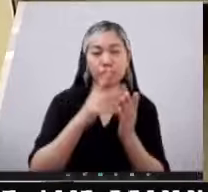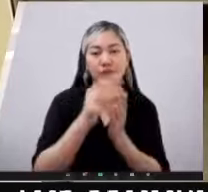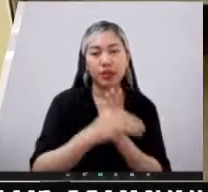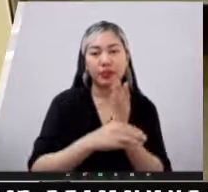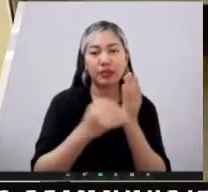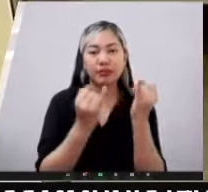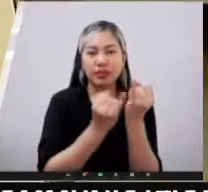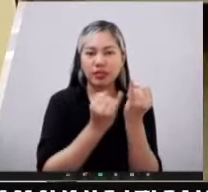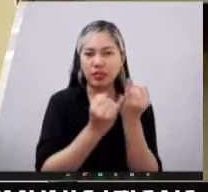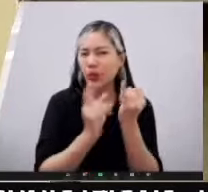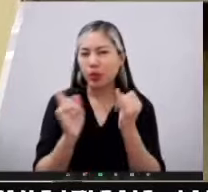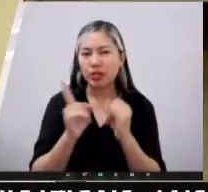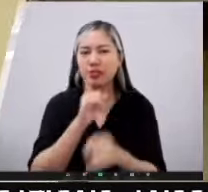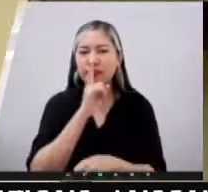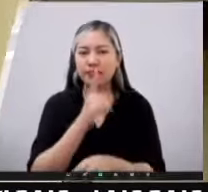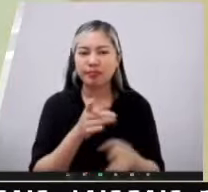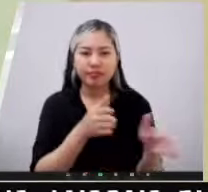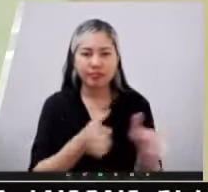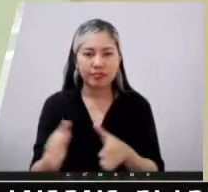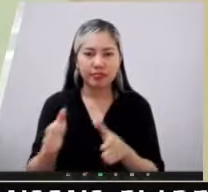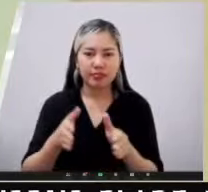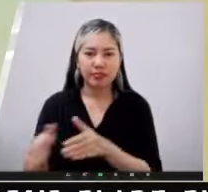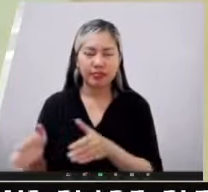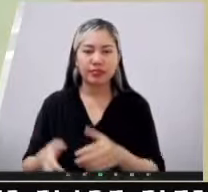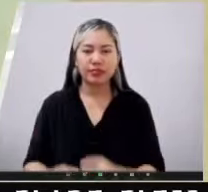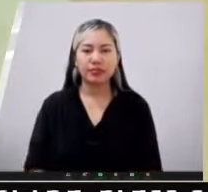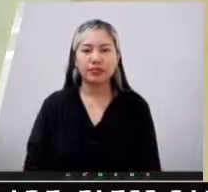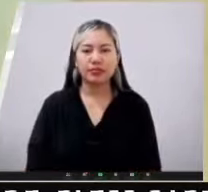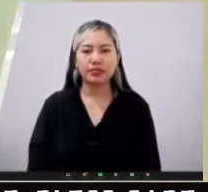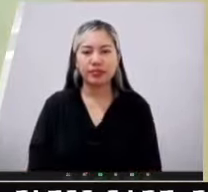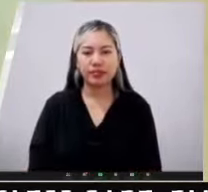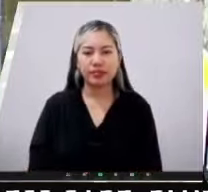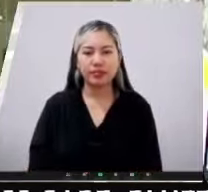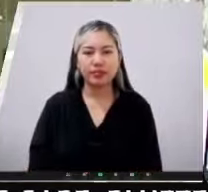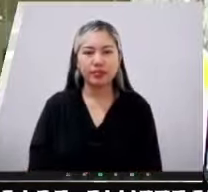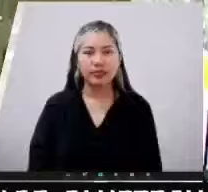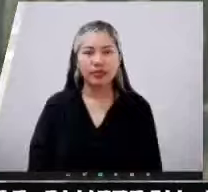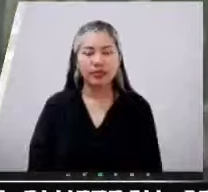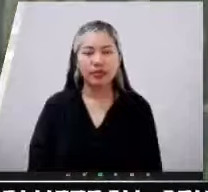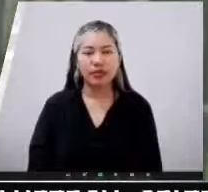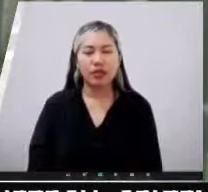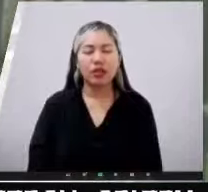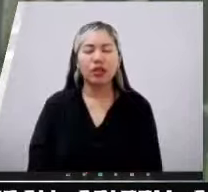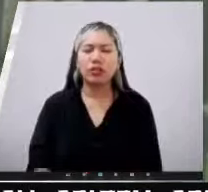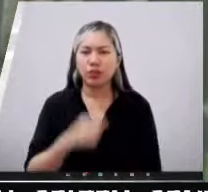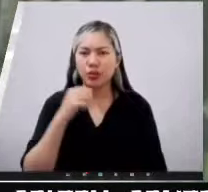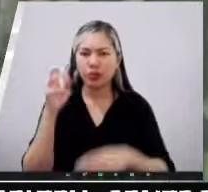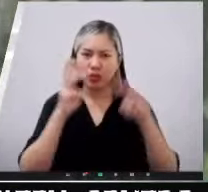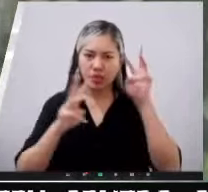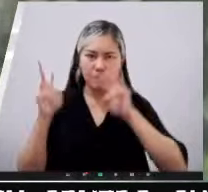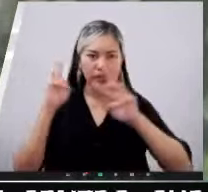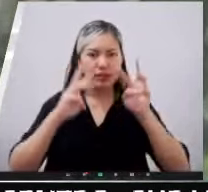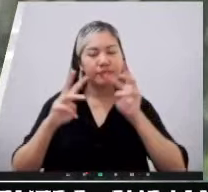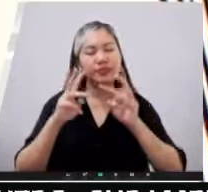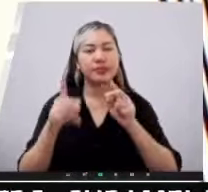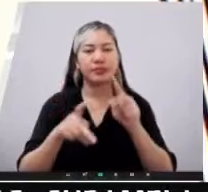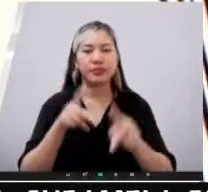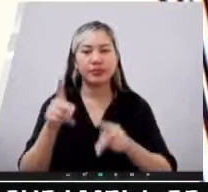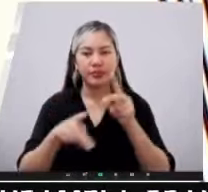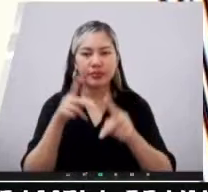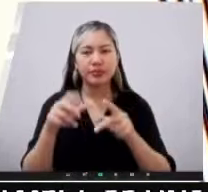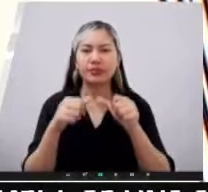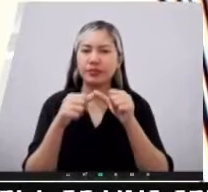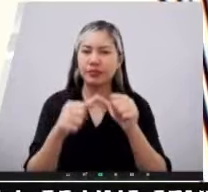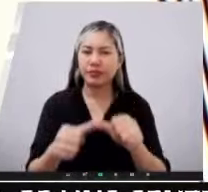programa ng seil health at kung ano po ang mga plano huwag pong mag-alala ang ating mga kababayan sapagkat patuloy pa rin po naman